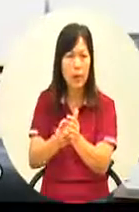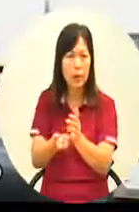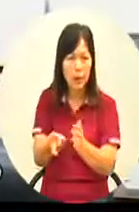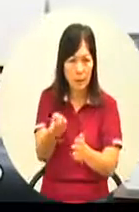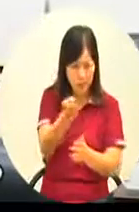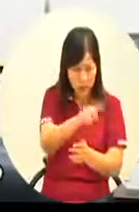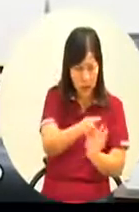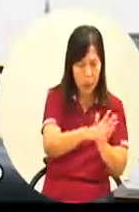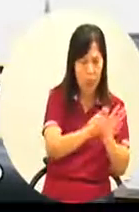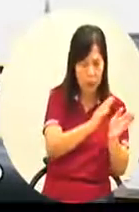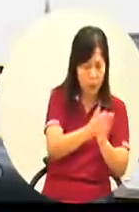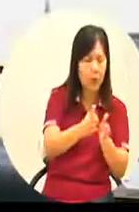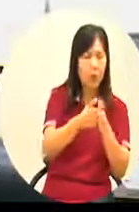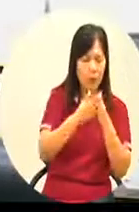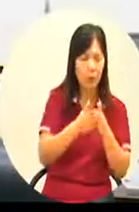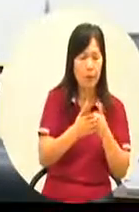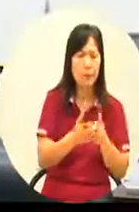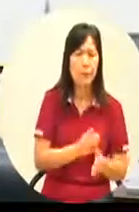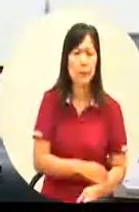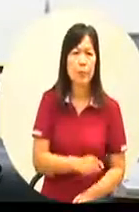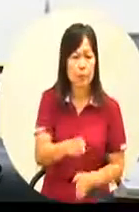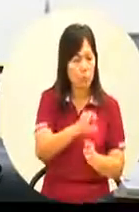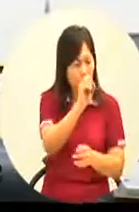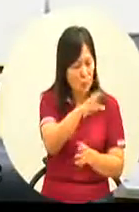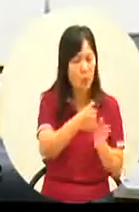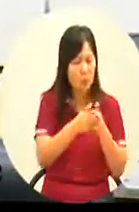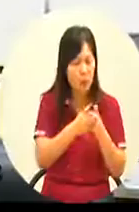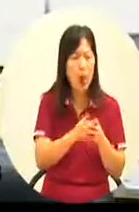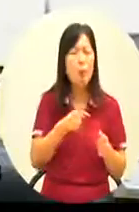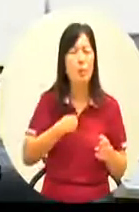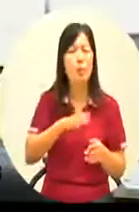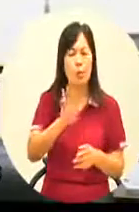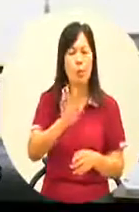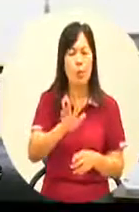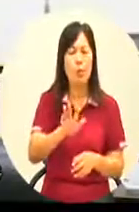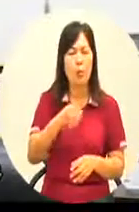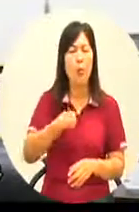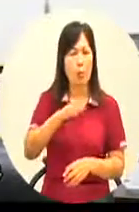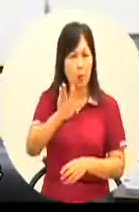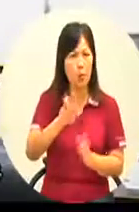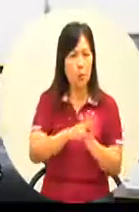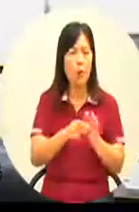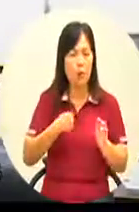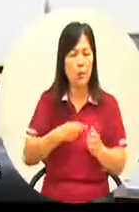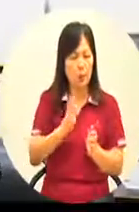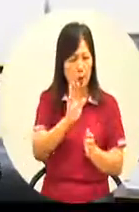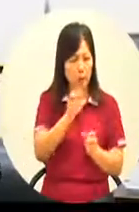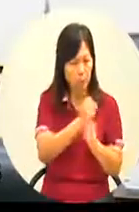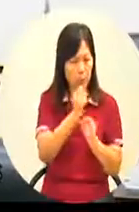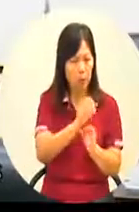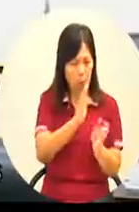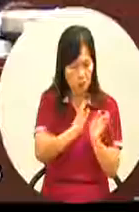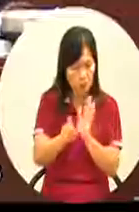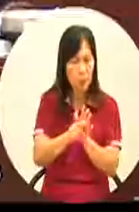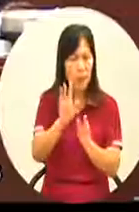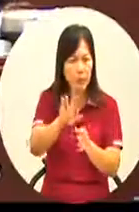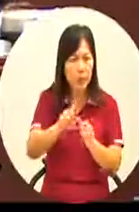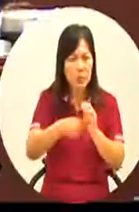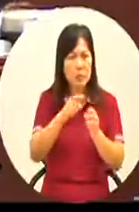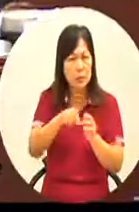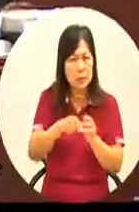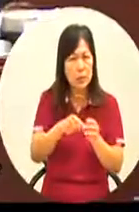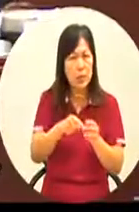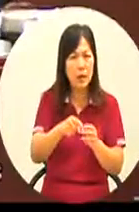就你要准备嘛，局长，哎、我跟你讲， 有议员话， 你要准备好，而且 我们都有在准备，只是吼，这个物件，